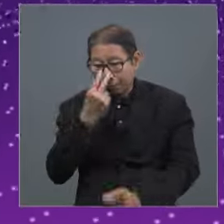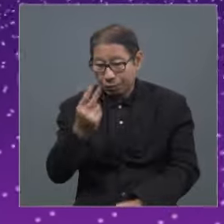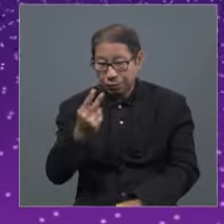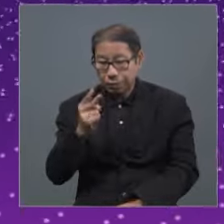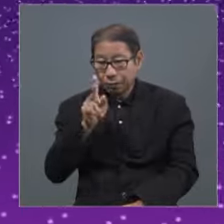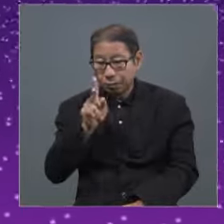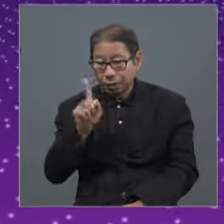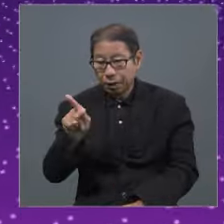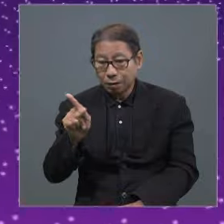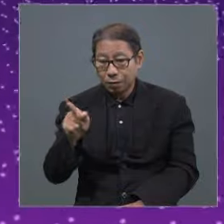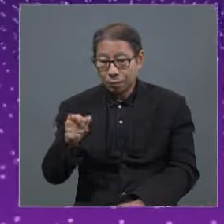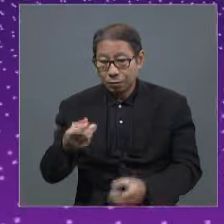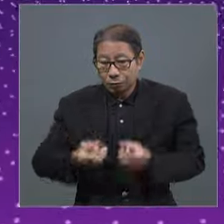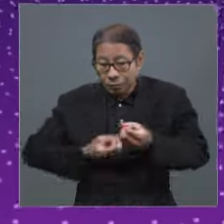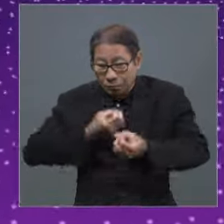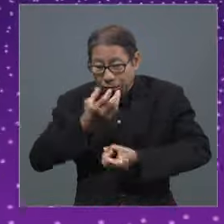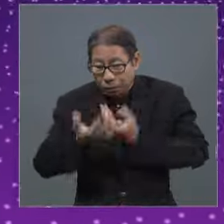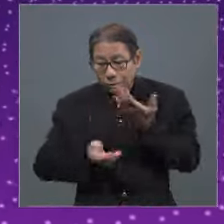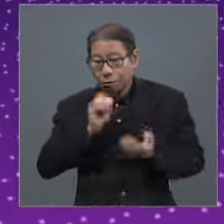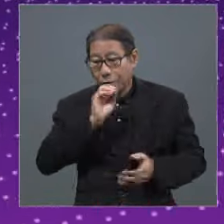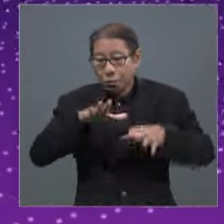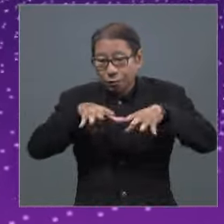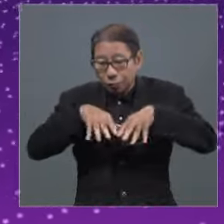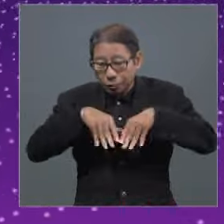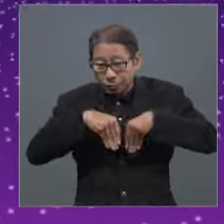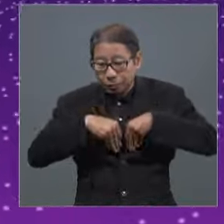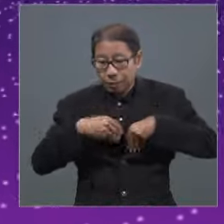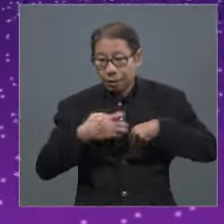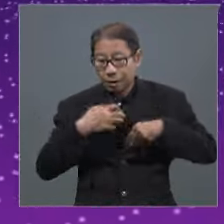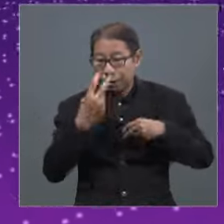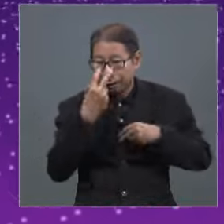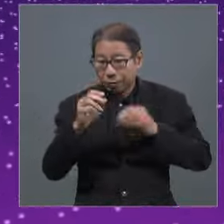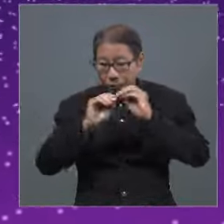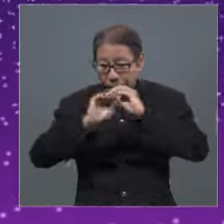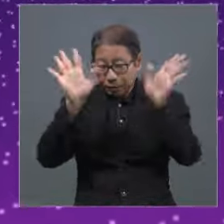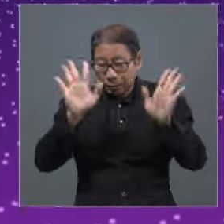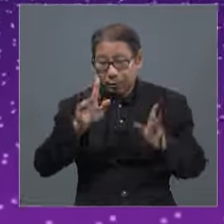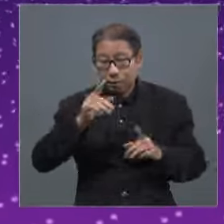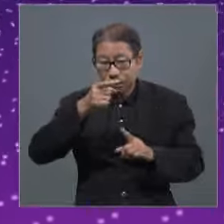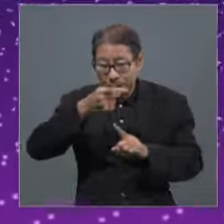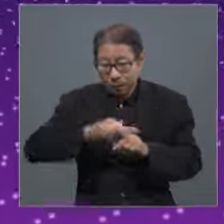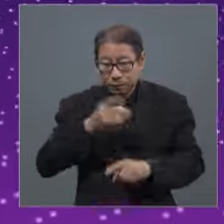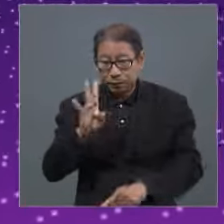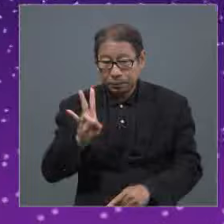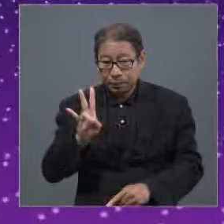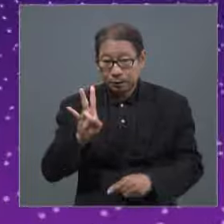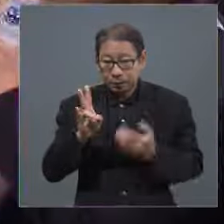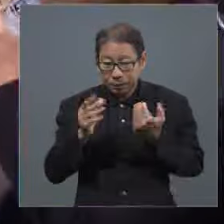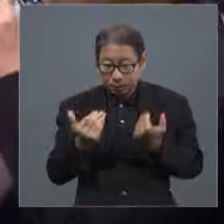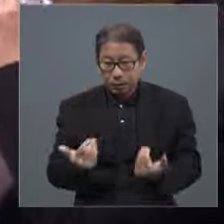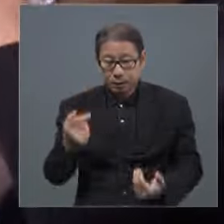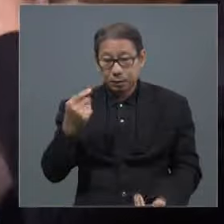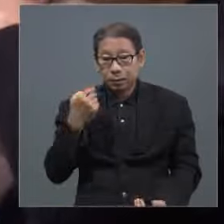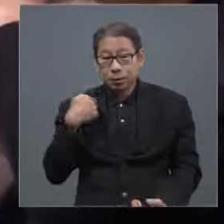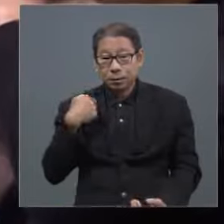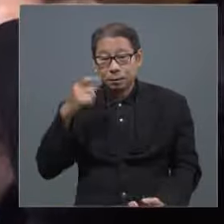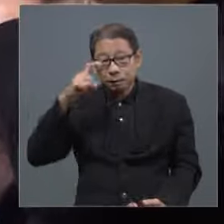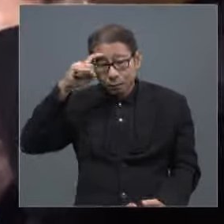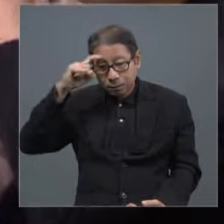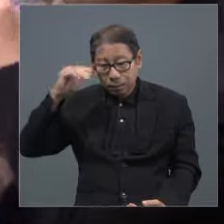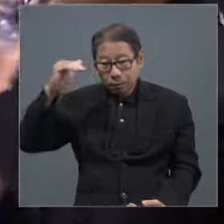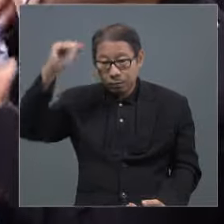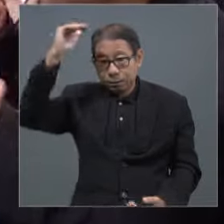พร้อมกับออกมาบอกเลยนะครับว่าให้ความเชื่อมั่นว่าจะเห็นความชัดเจนได้ในช่วงปลายเดือนกรกฎาคมนี้ครับโดยเรื่องนี้นะครับทางด้านของนายเศรษฐา